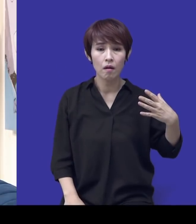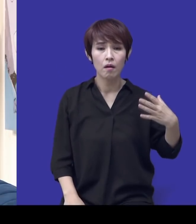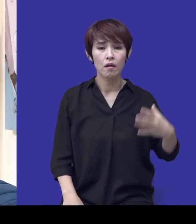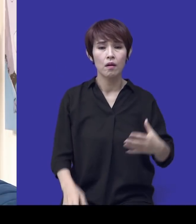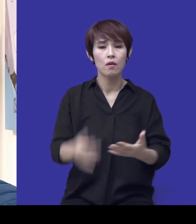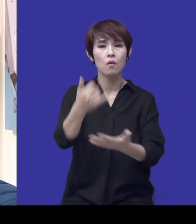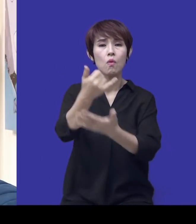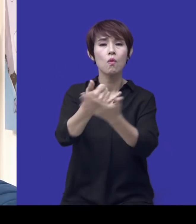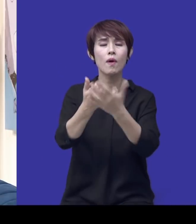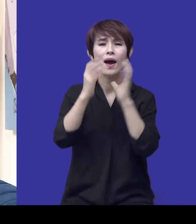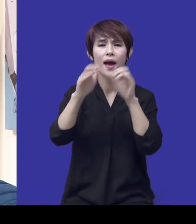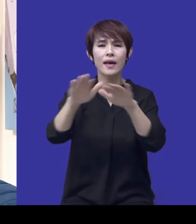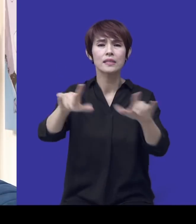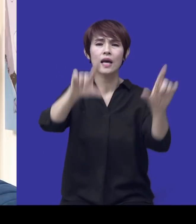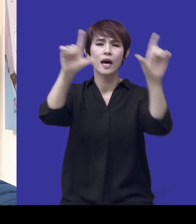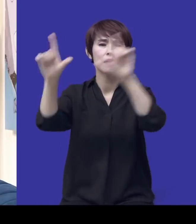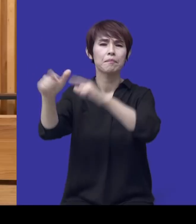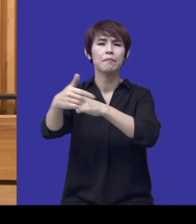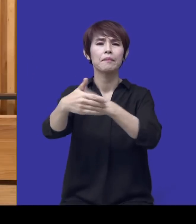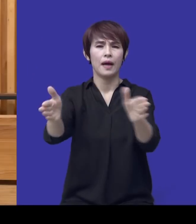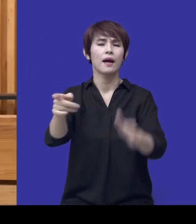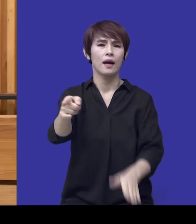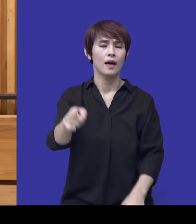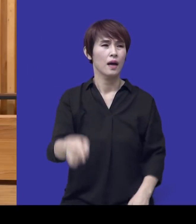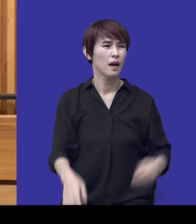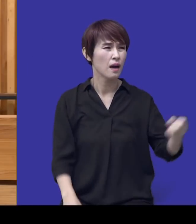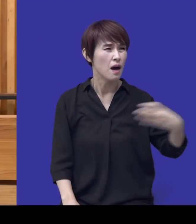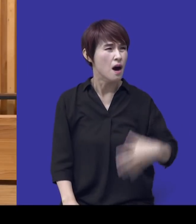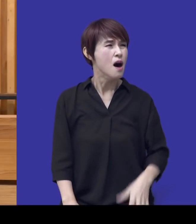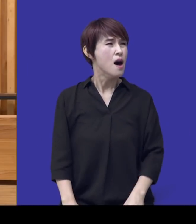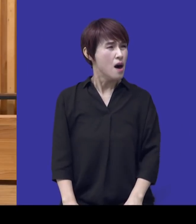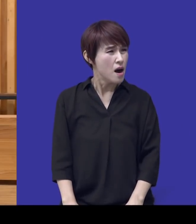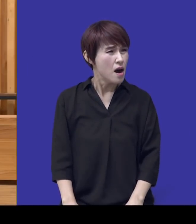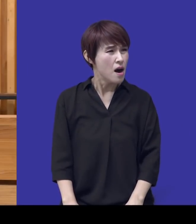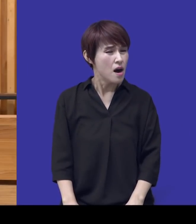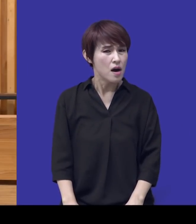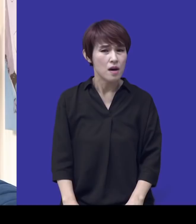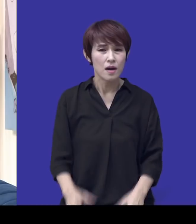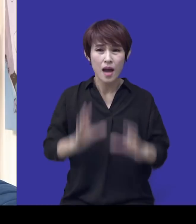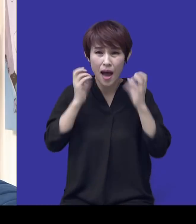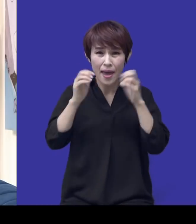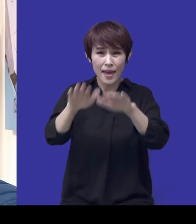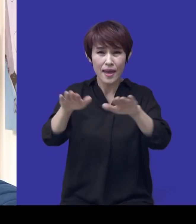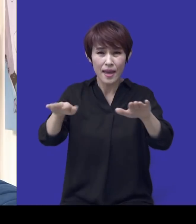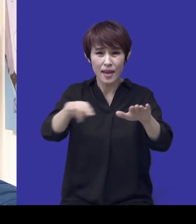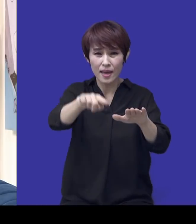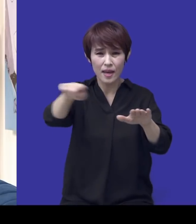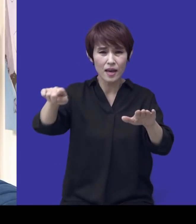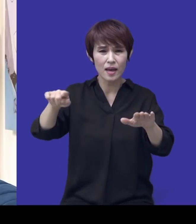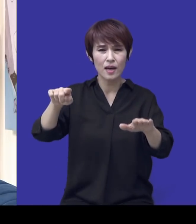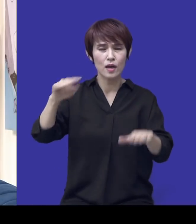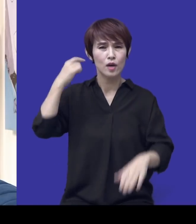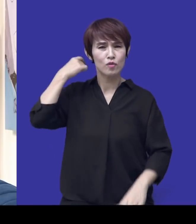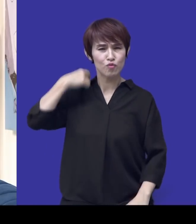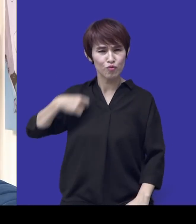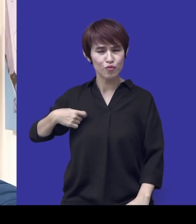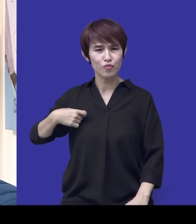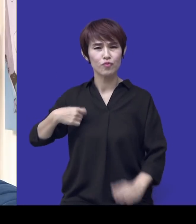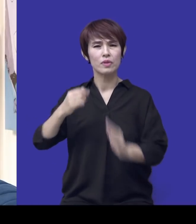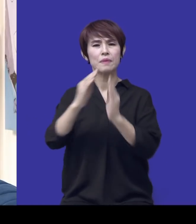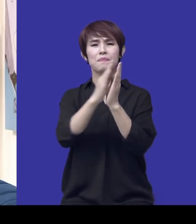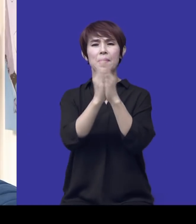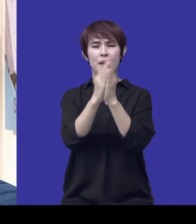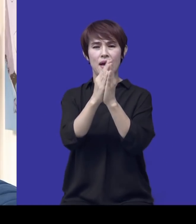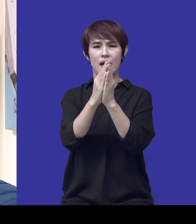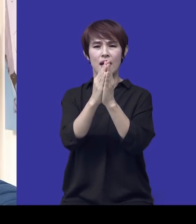그 아이들이 사는 방이라는 거예요. 아이 사는. 근데 그 아이들은 그 중국과 미얀마가 국경